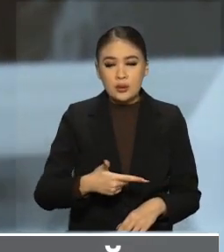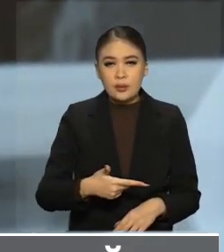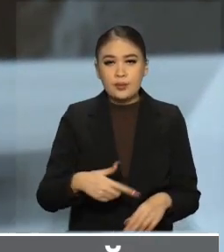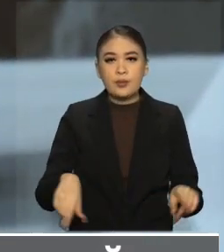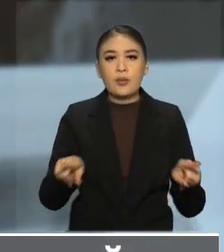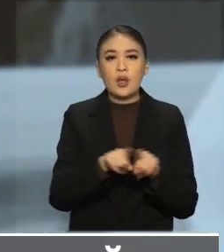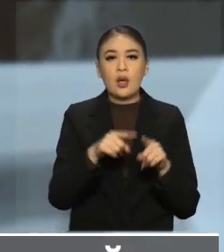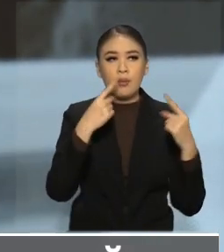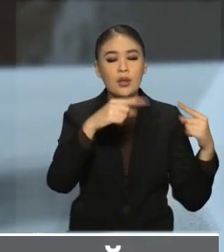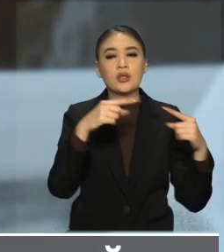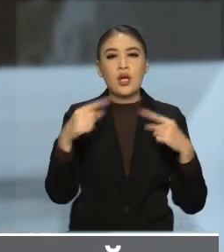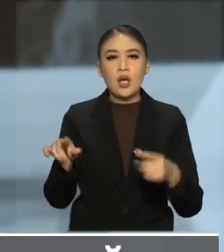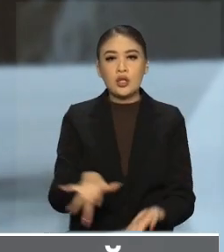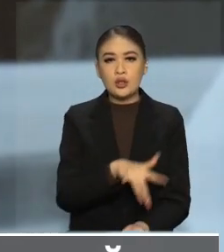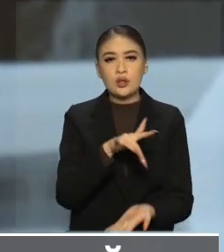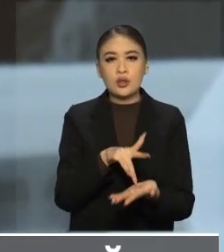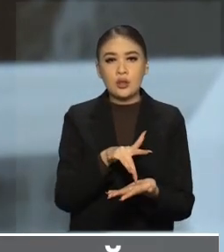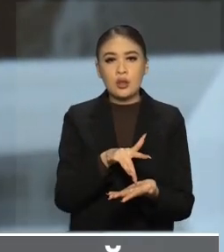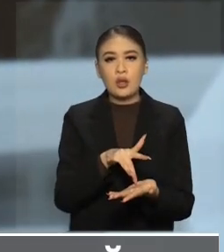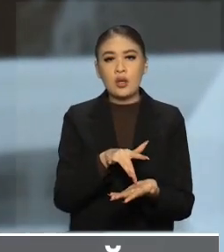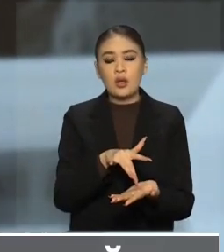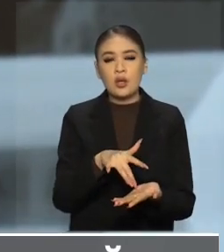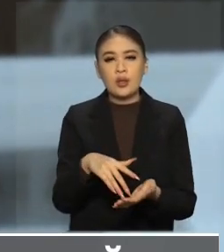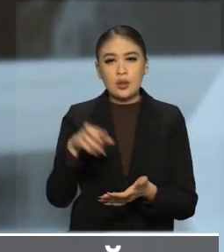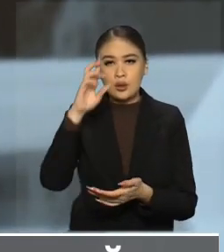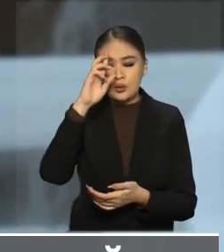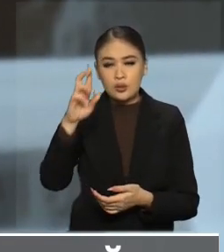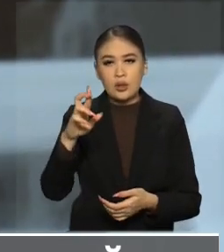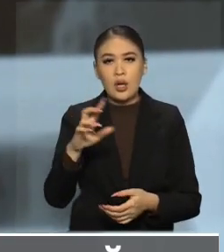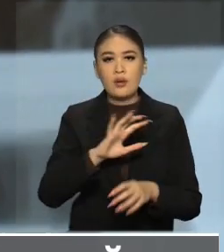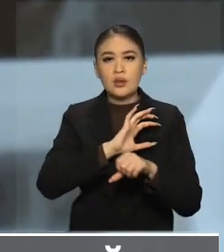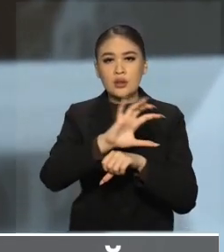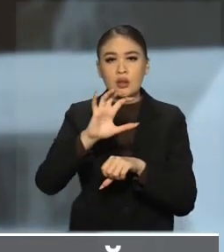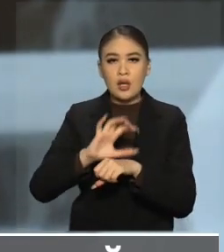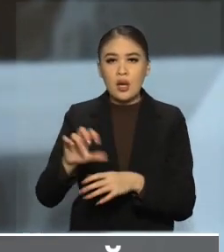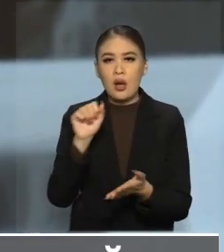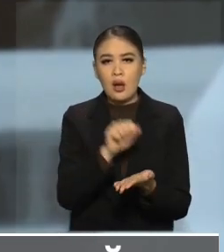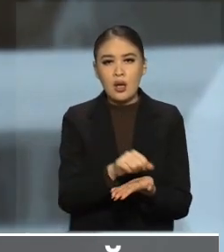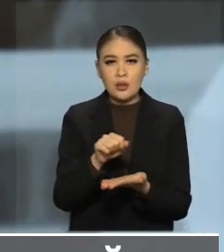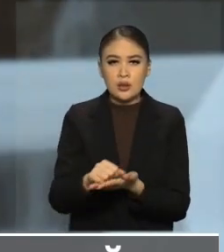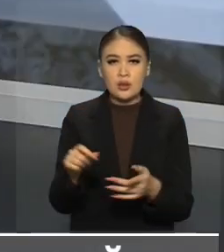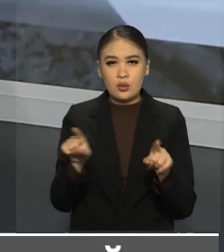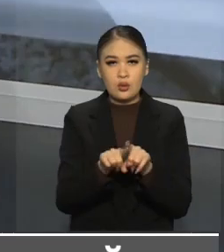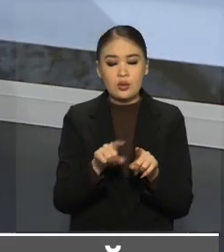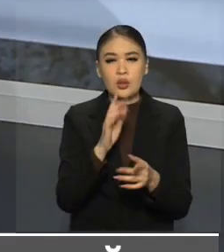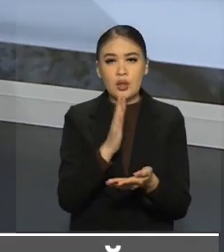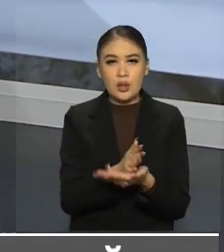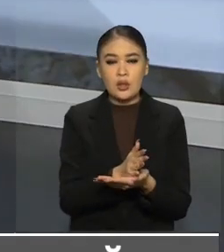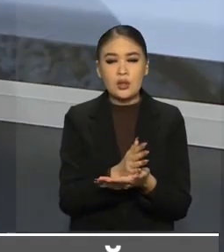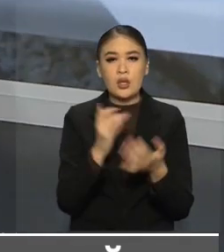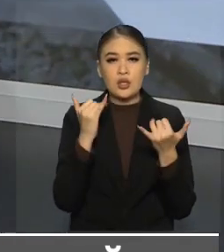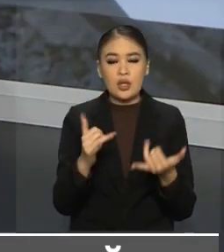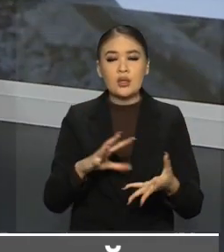тағы басқа жерлерде біздің жіберген мәліметтеріміз газет беттерінде де шығып отыр. Негізгі